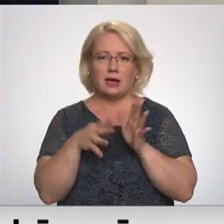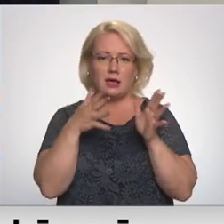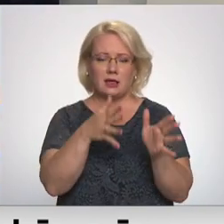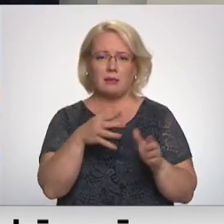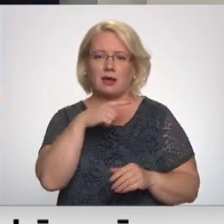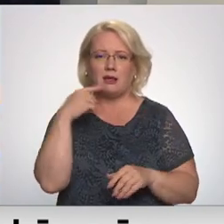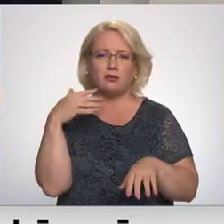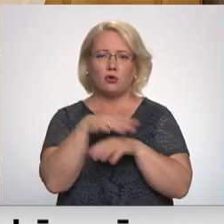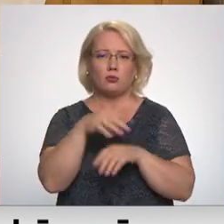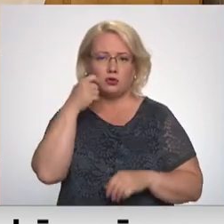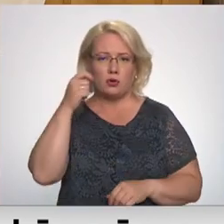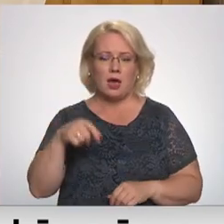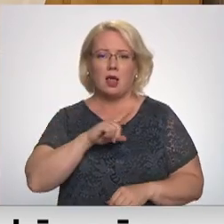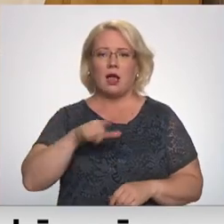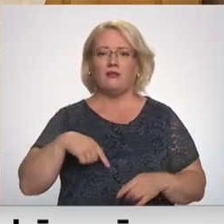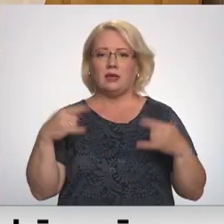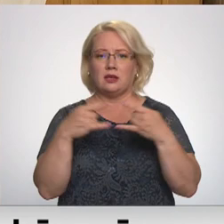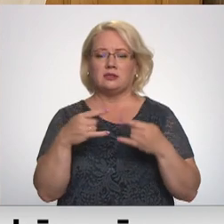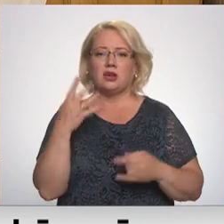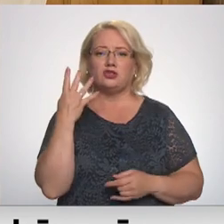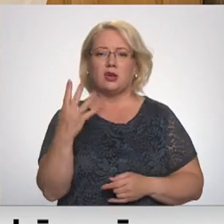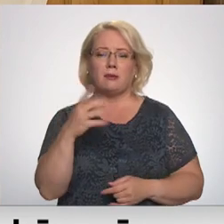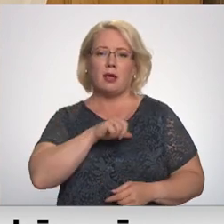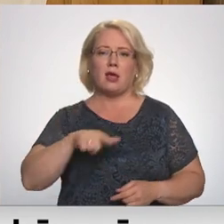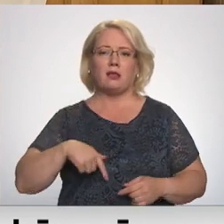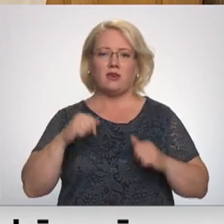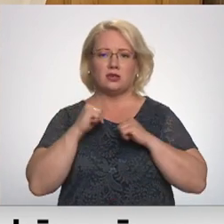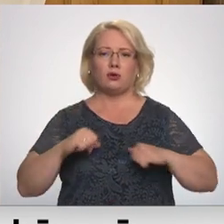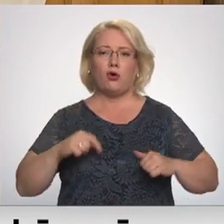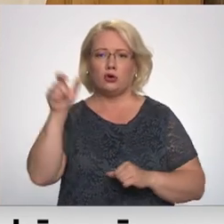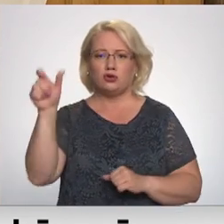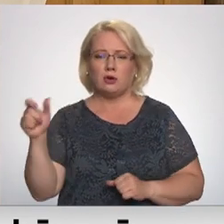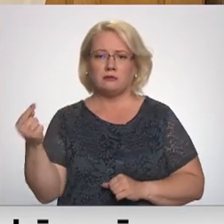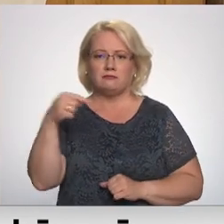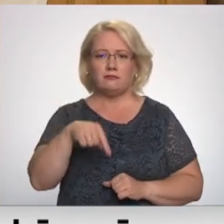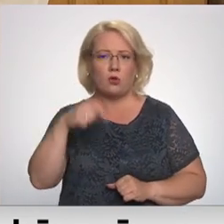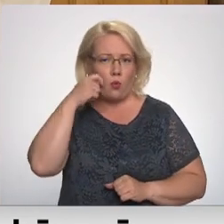Ukrainā. Latvijas televīzija tikās ar 4 Latvijas konsuliem, kuri ieradušies no Ukrainas.